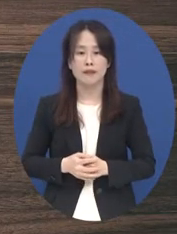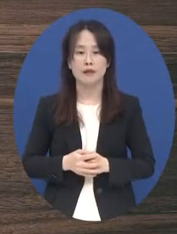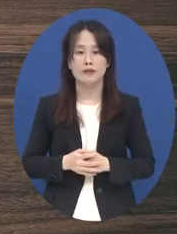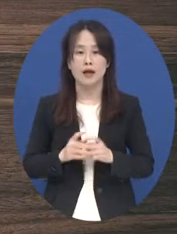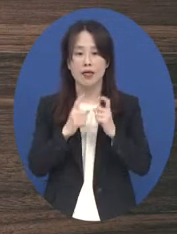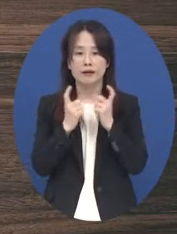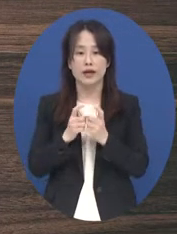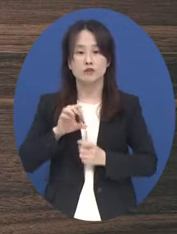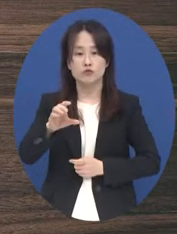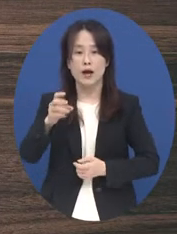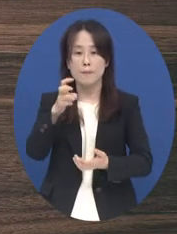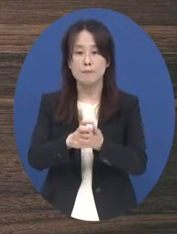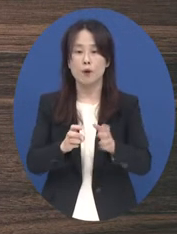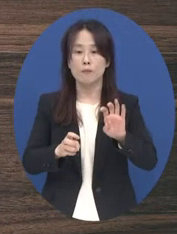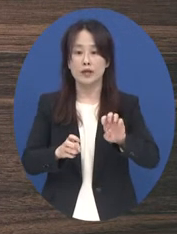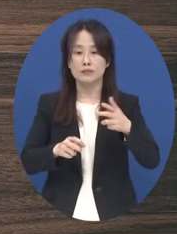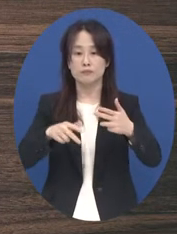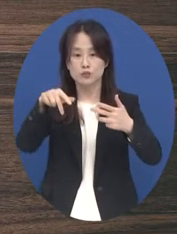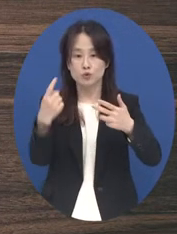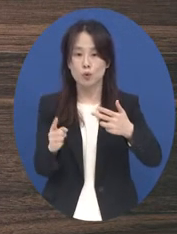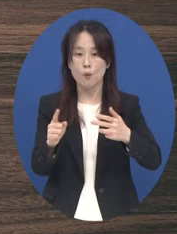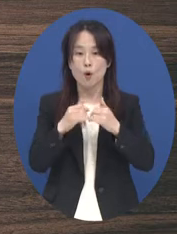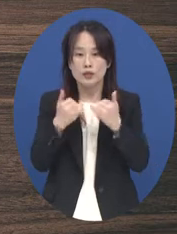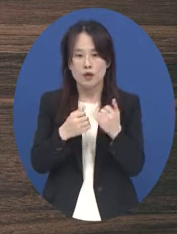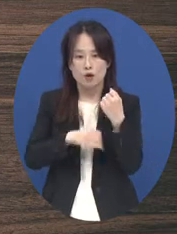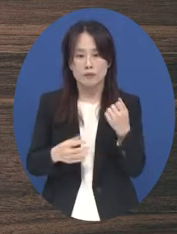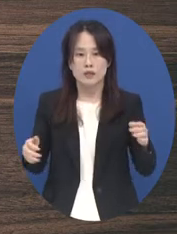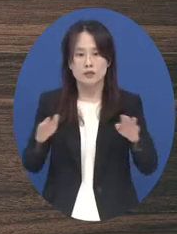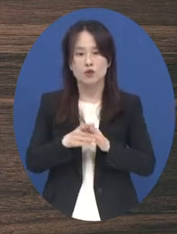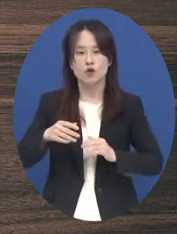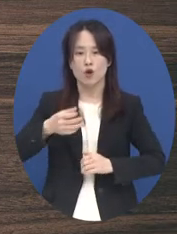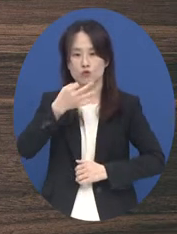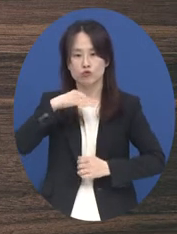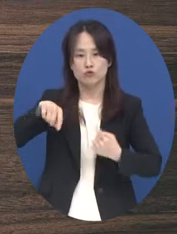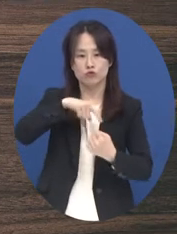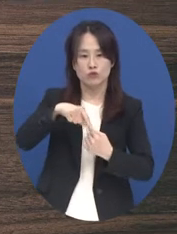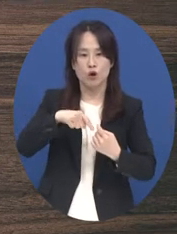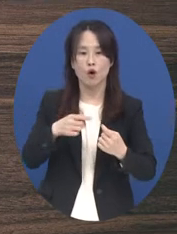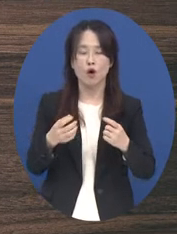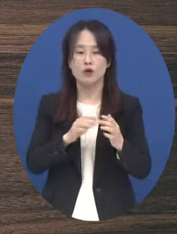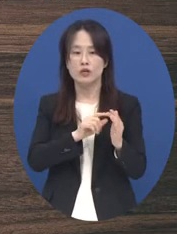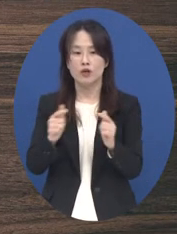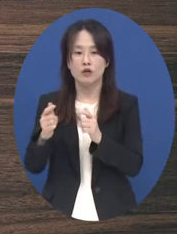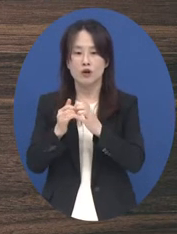민간투자법 제47조에 따르면 사회기반시설의 효율적 운영 등 공공의 이익을 위해